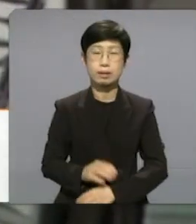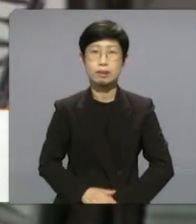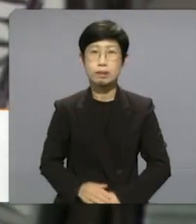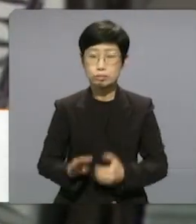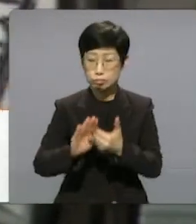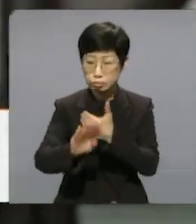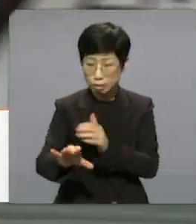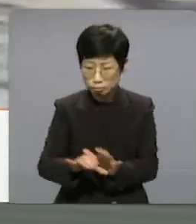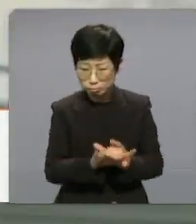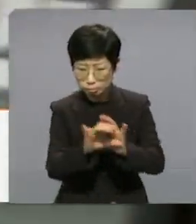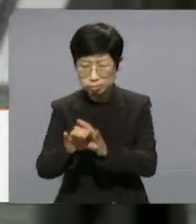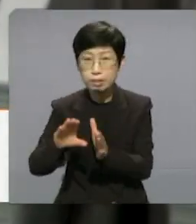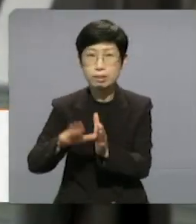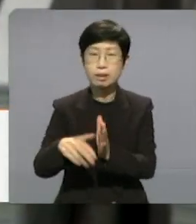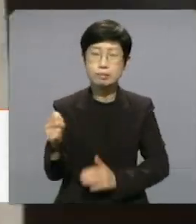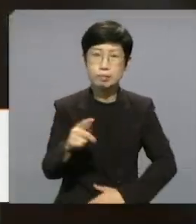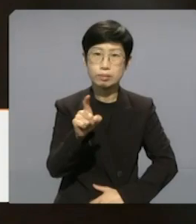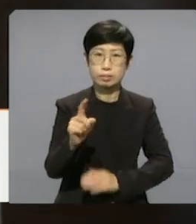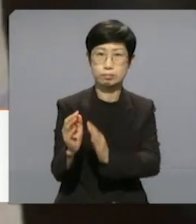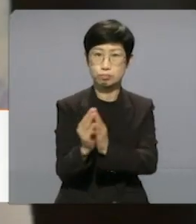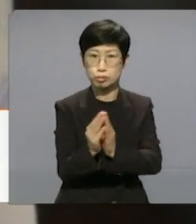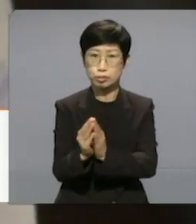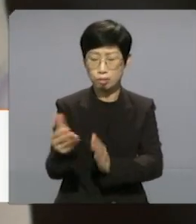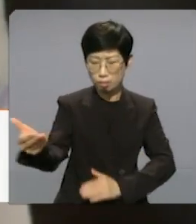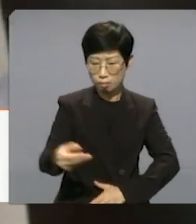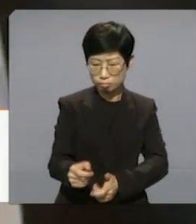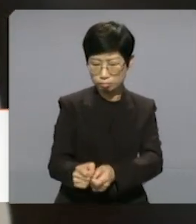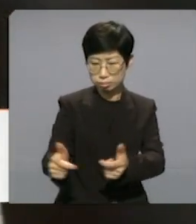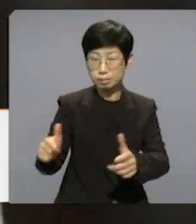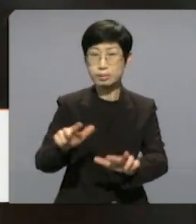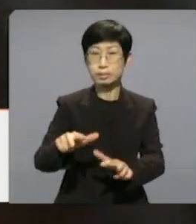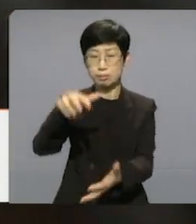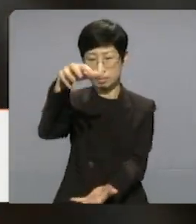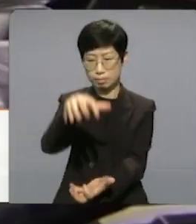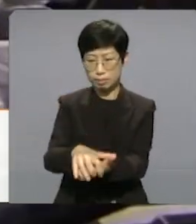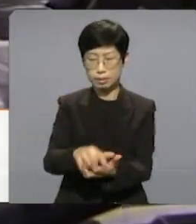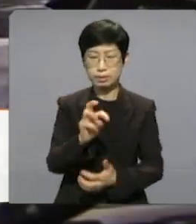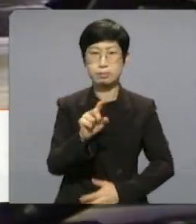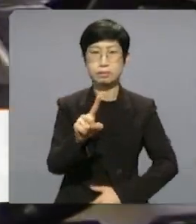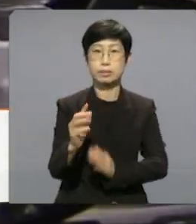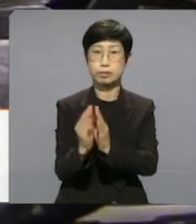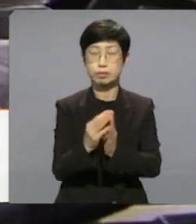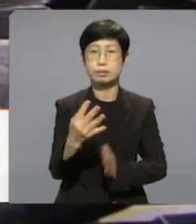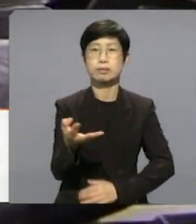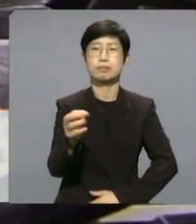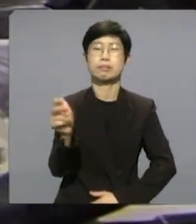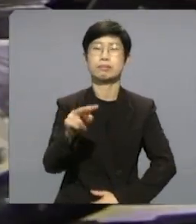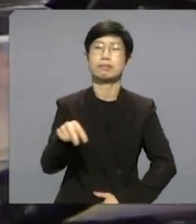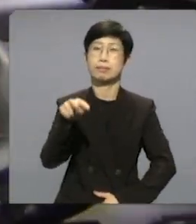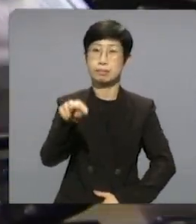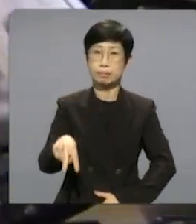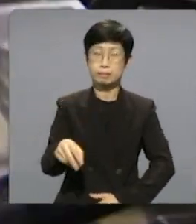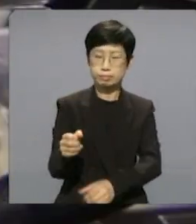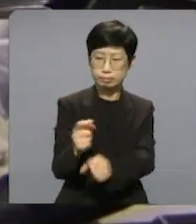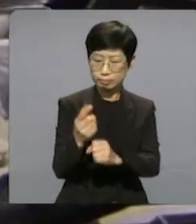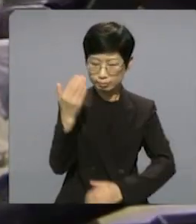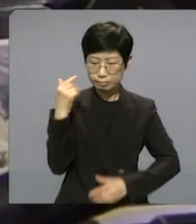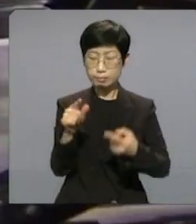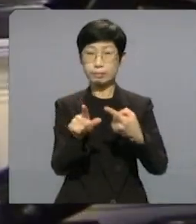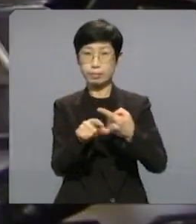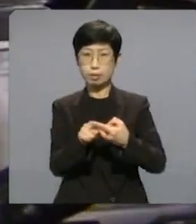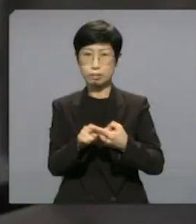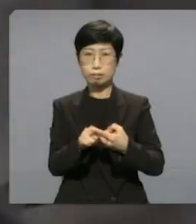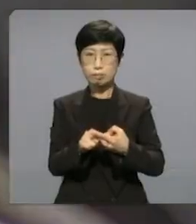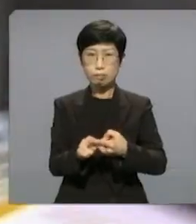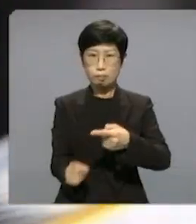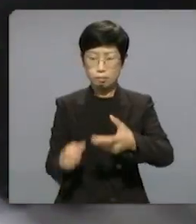이후 팬데믹 시기에만 또 10조 달러 가량이 늘어나 현재 한도는 31조 4천억 달러. 이미 지난 1월 부채